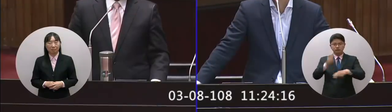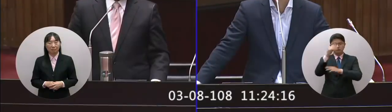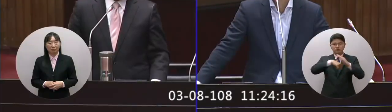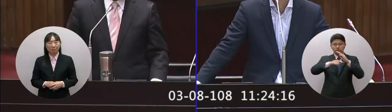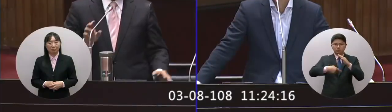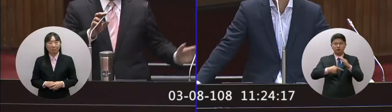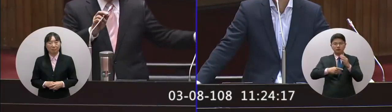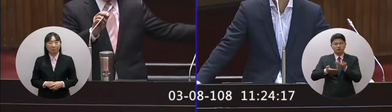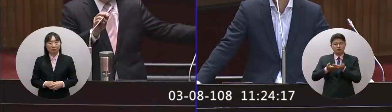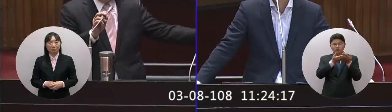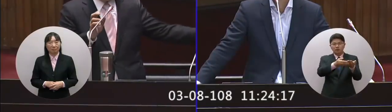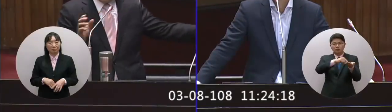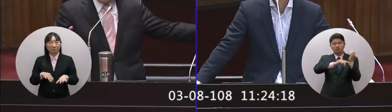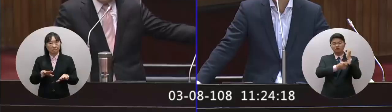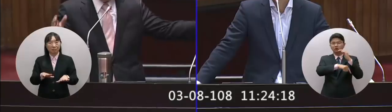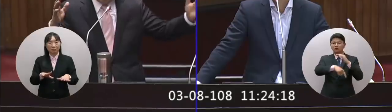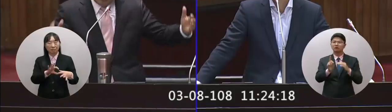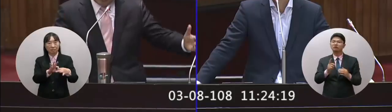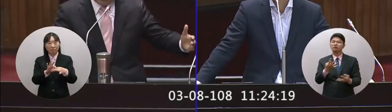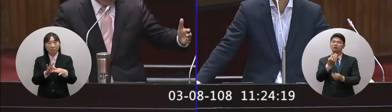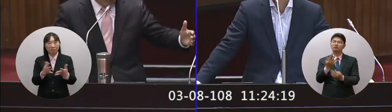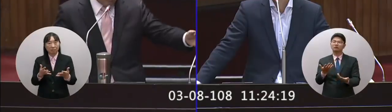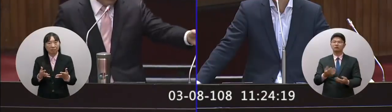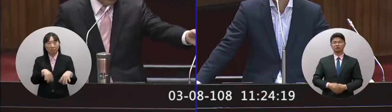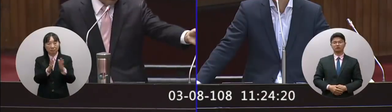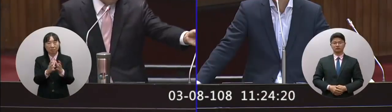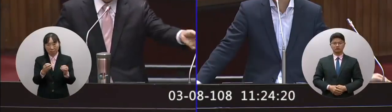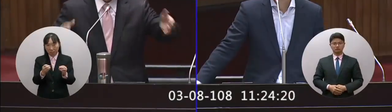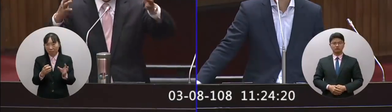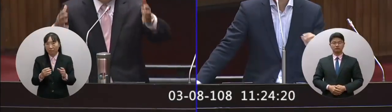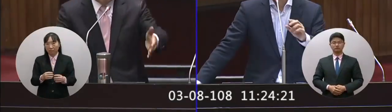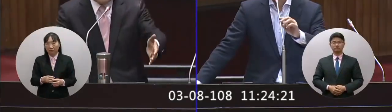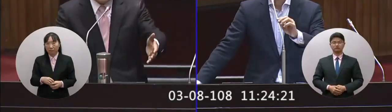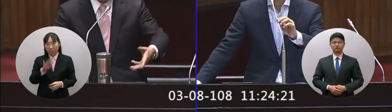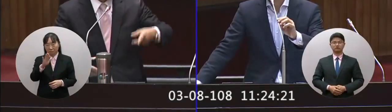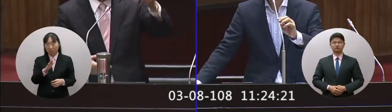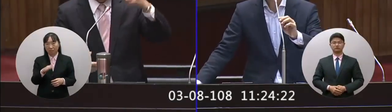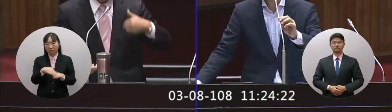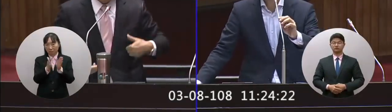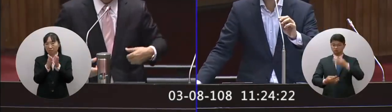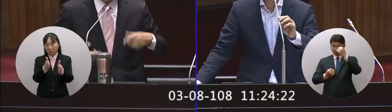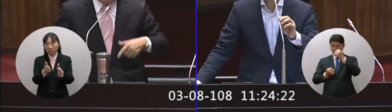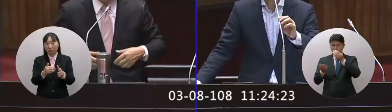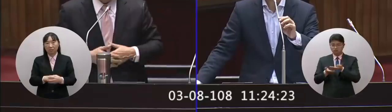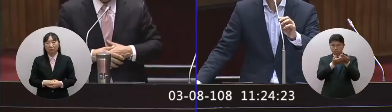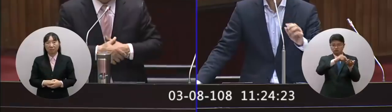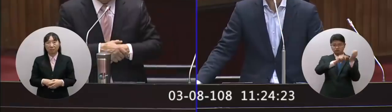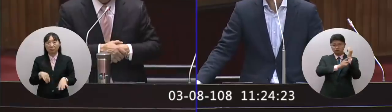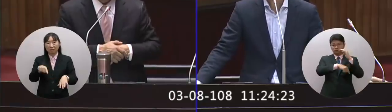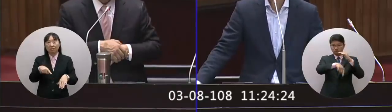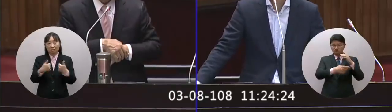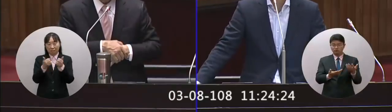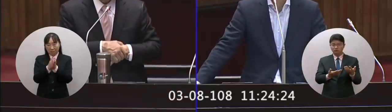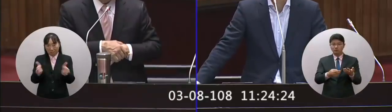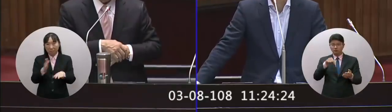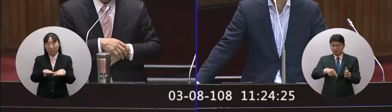送到立法院？ 以这相关的这些我们都已经讨论，而且都已经有一个方向， 什么时候可以送到立法院？ 这个会期就送